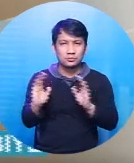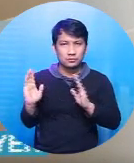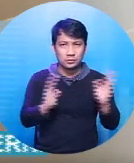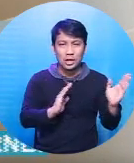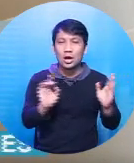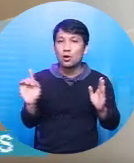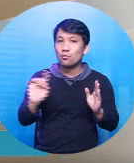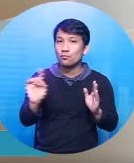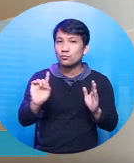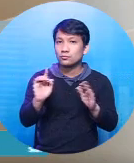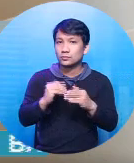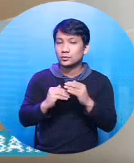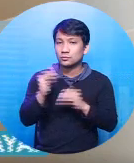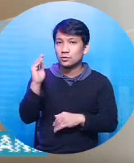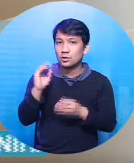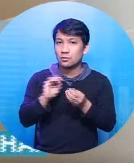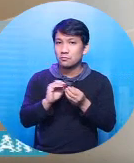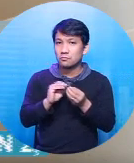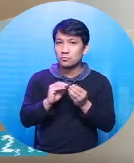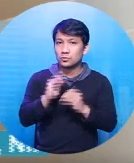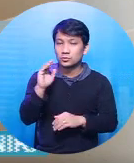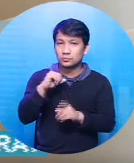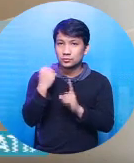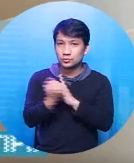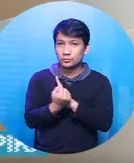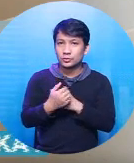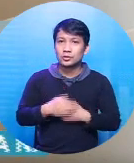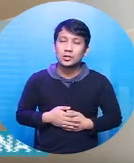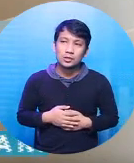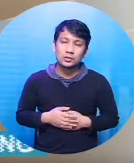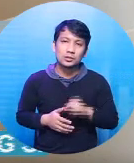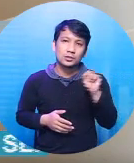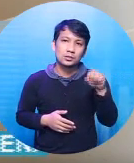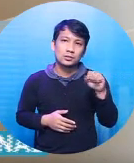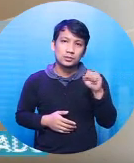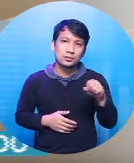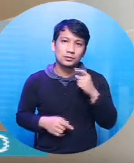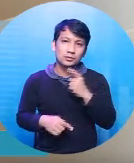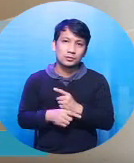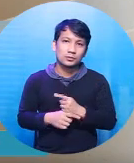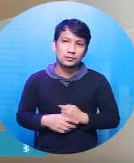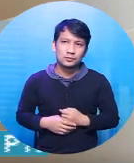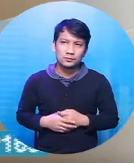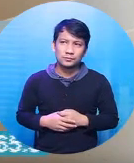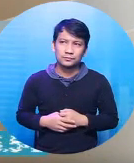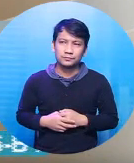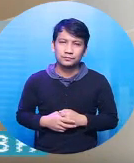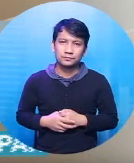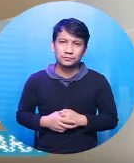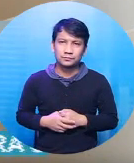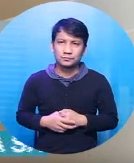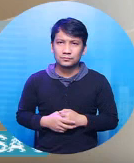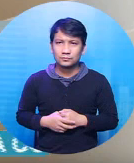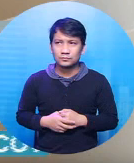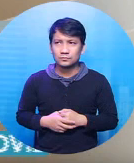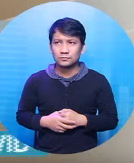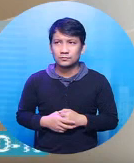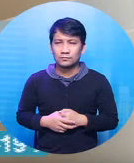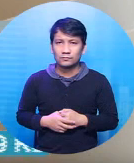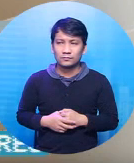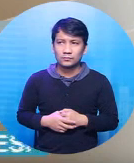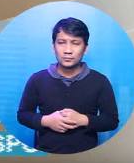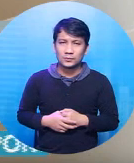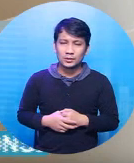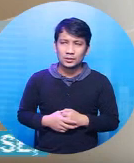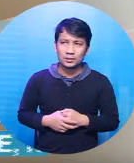na po na lumala pa yung sitwasyon. Okay sa inyo po, madam? Hindi lang po sa akin, sir. Mas at, mabuti nga po para po luminaw